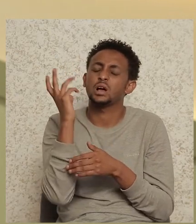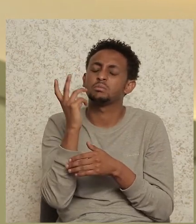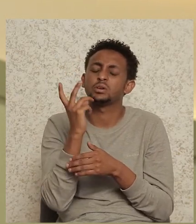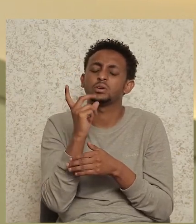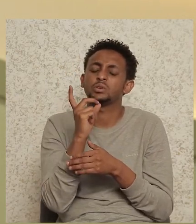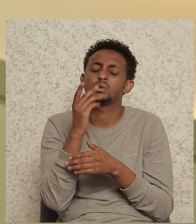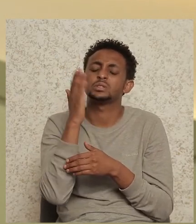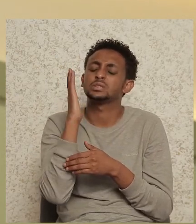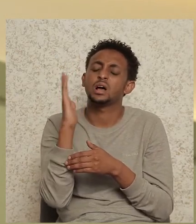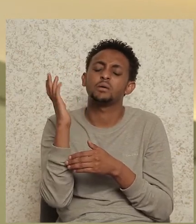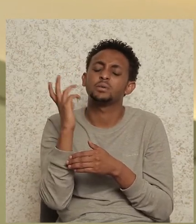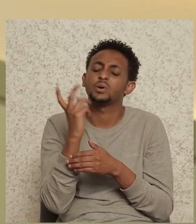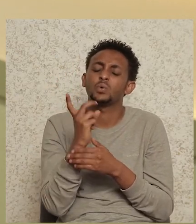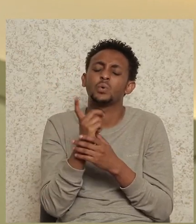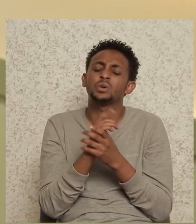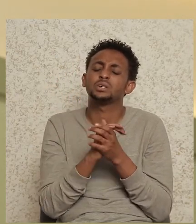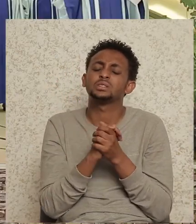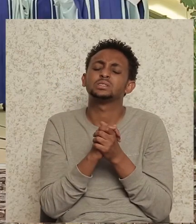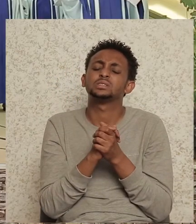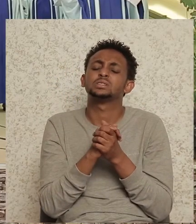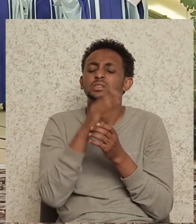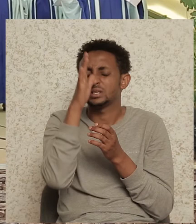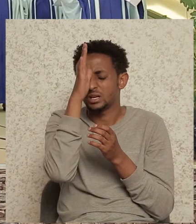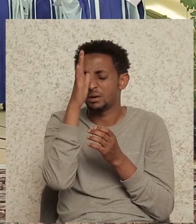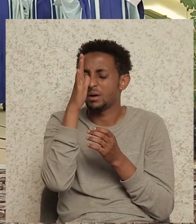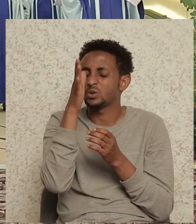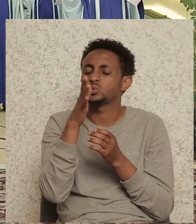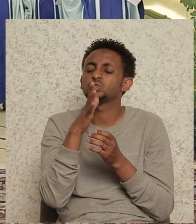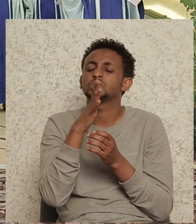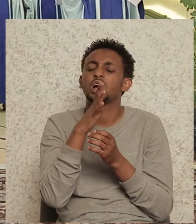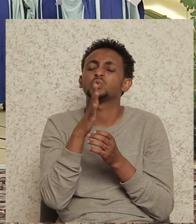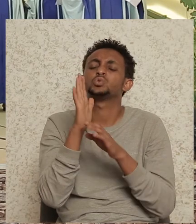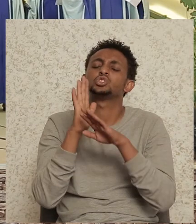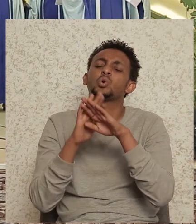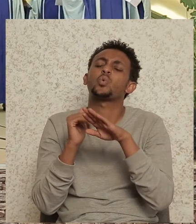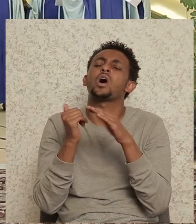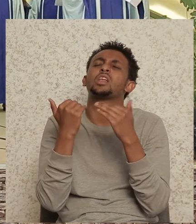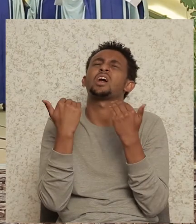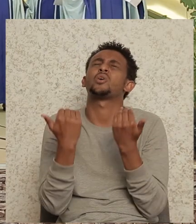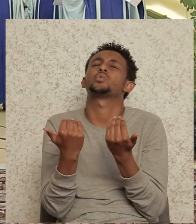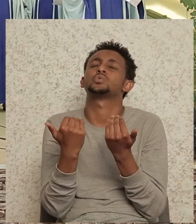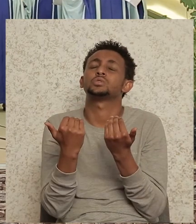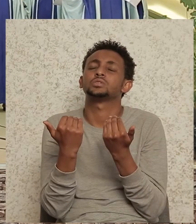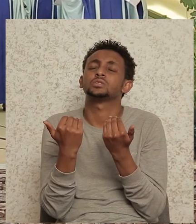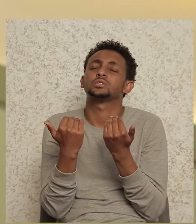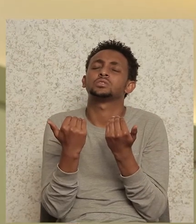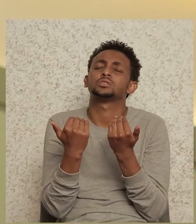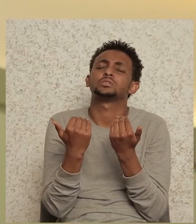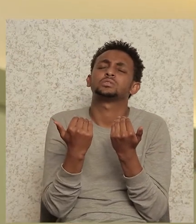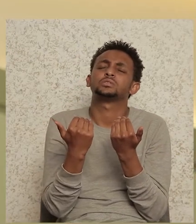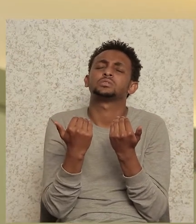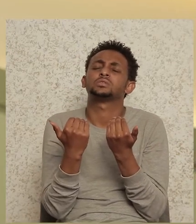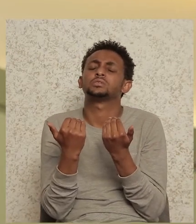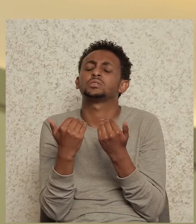እግዚአብሔር ሆይ እግዚአብሔር ሆይ አባቶች እናቶች ይጠሩሃል አሁን